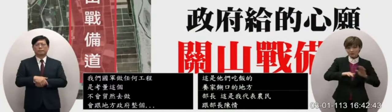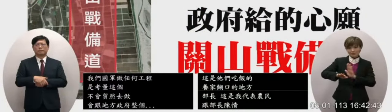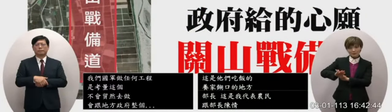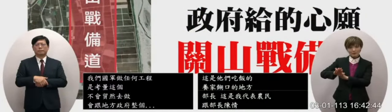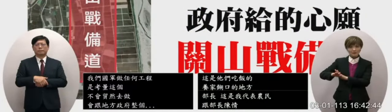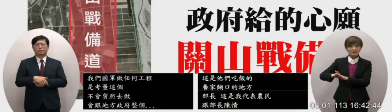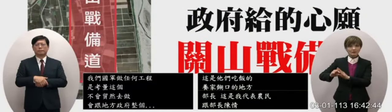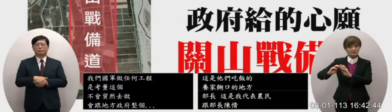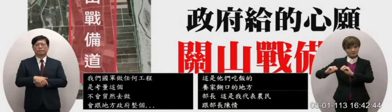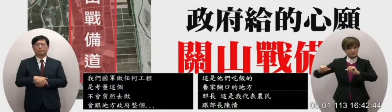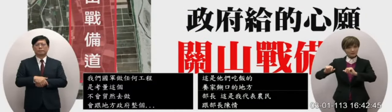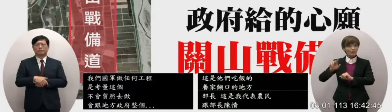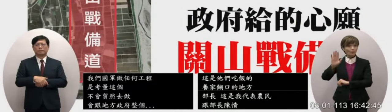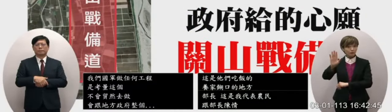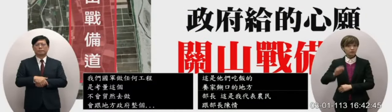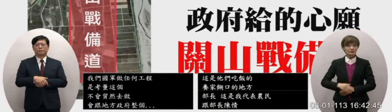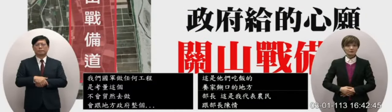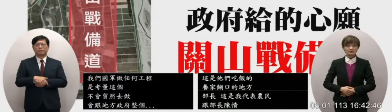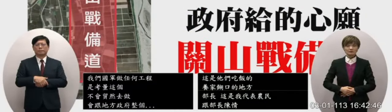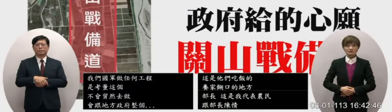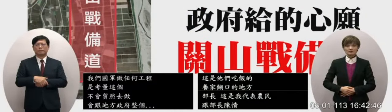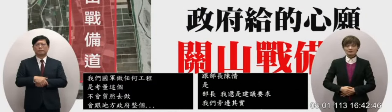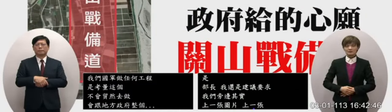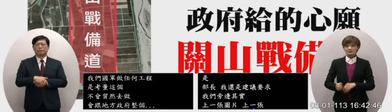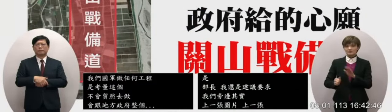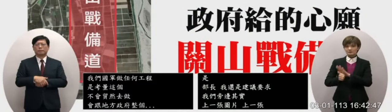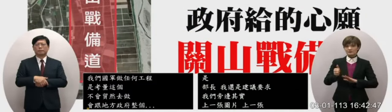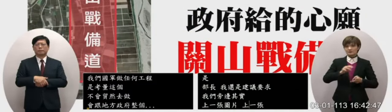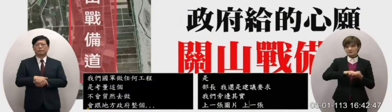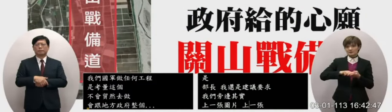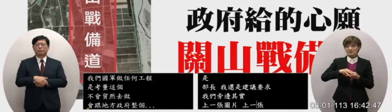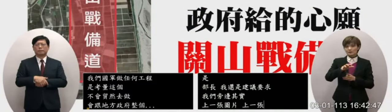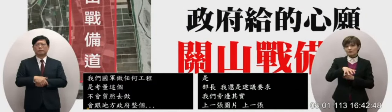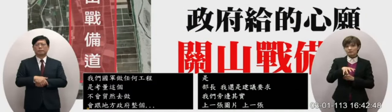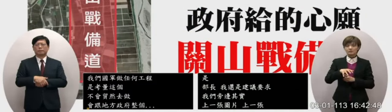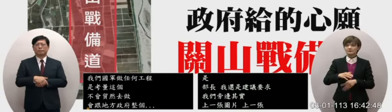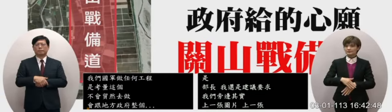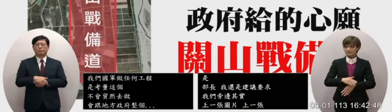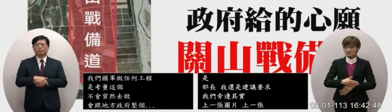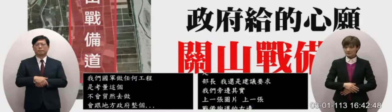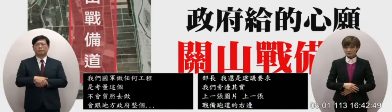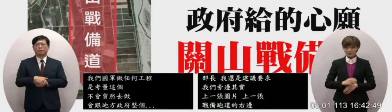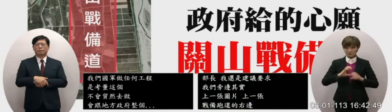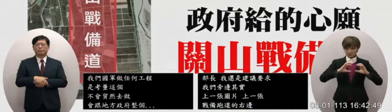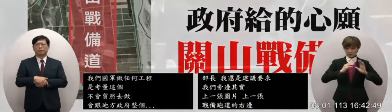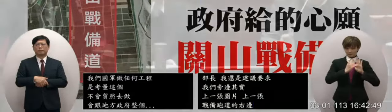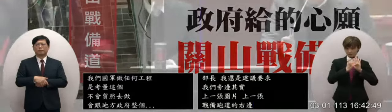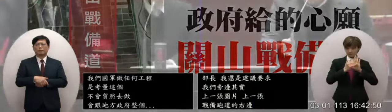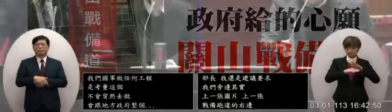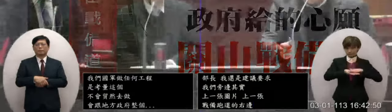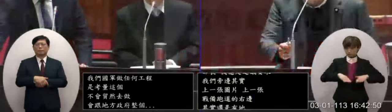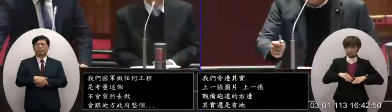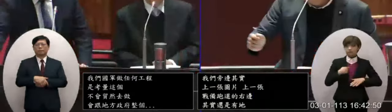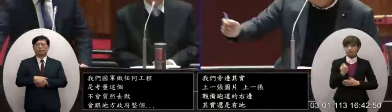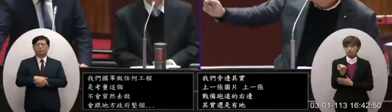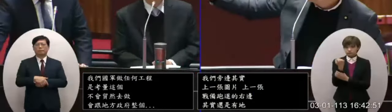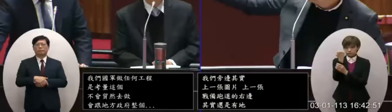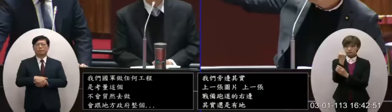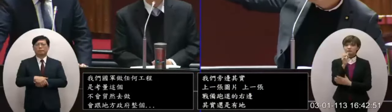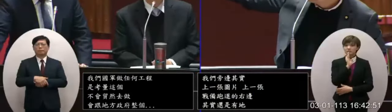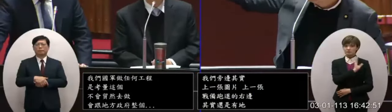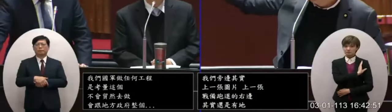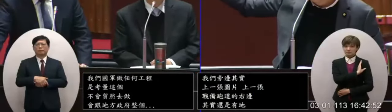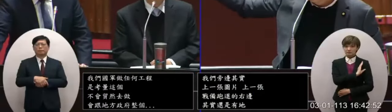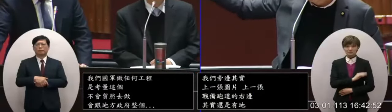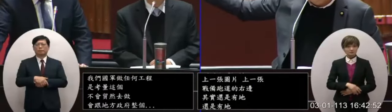还是有地，它会影响农民最少。国防安全我们绝对支持，国防安全我们绝对支持，但